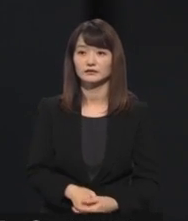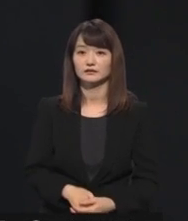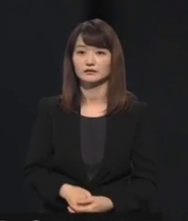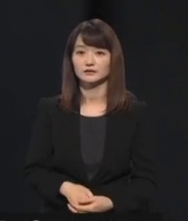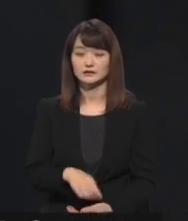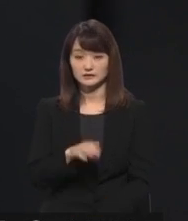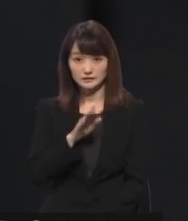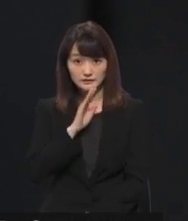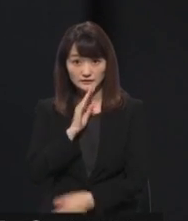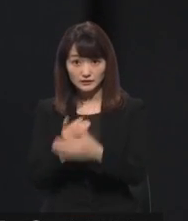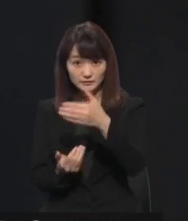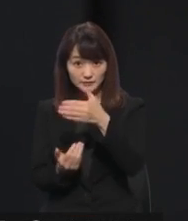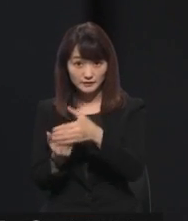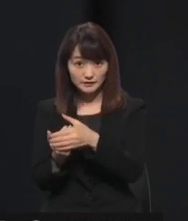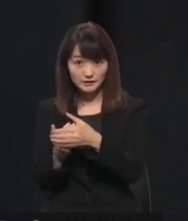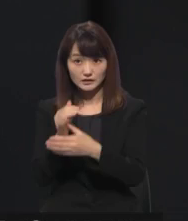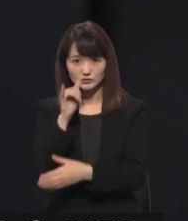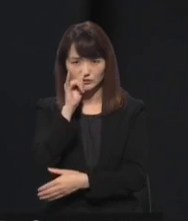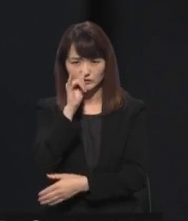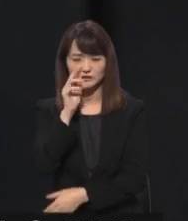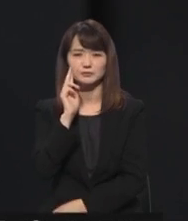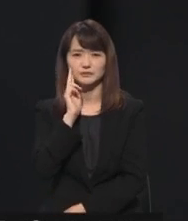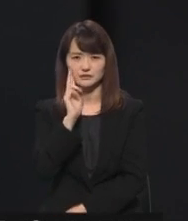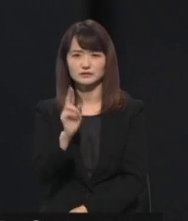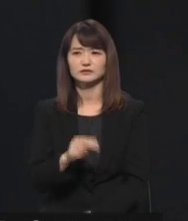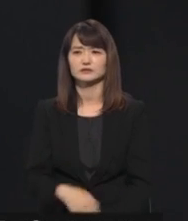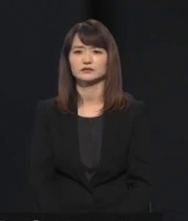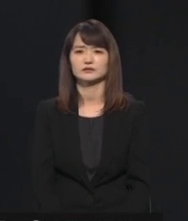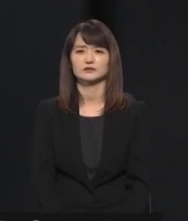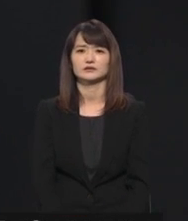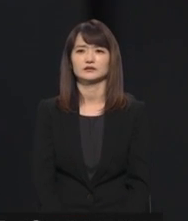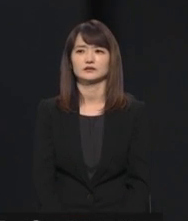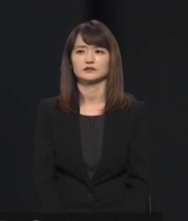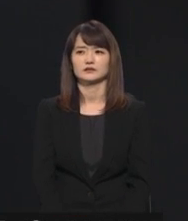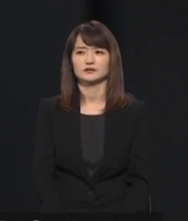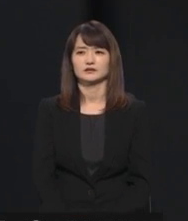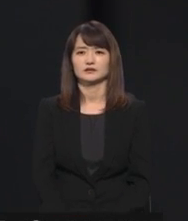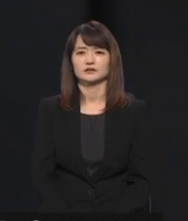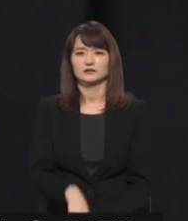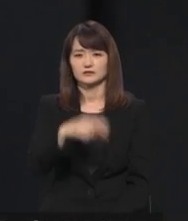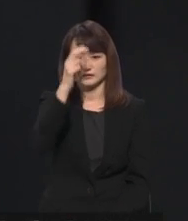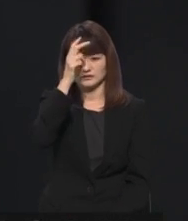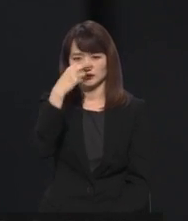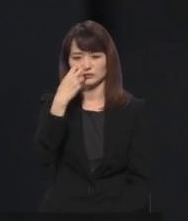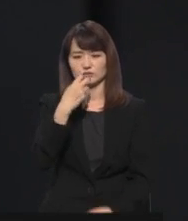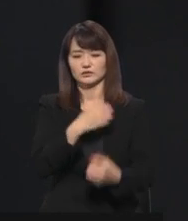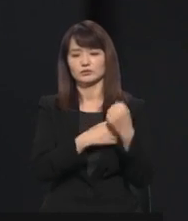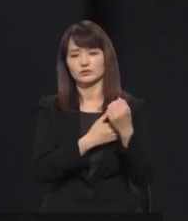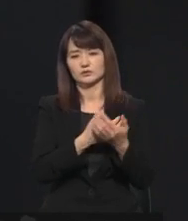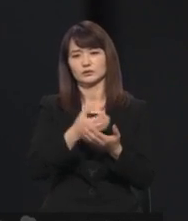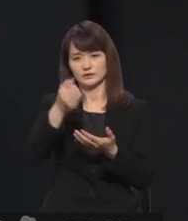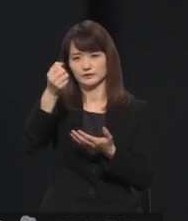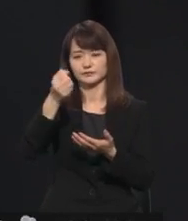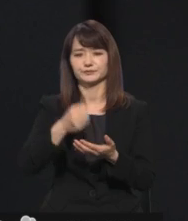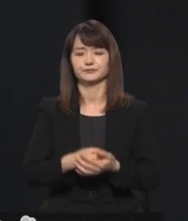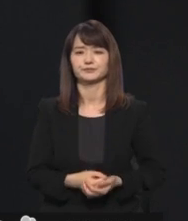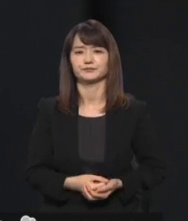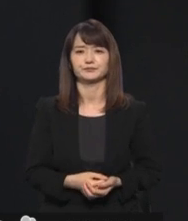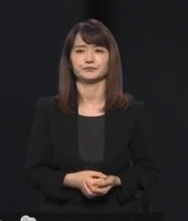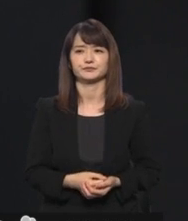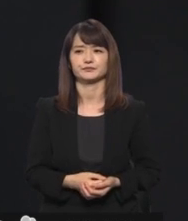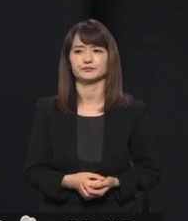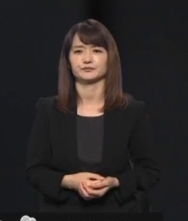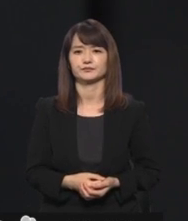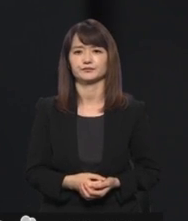일어날 개연성이 있다 라고 심각한 문제 줘 경찰이 더구나 가수석 분도 많이 가지 같죠 상태에요 이거는 뭐 계속 아마 이제